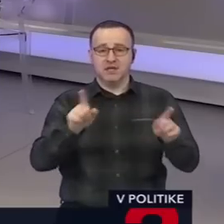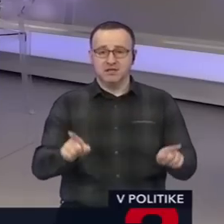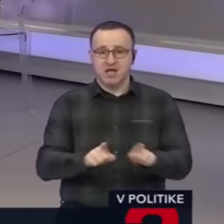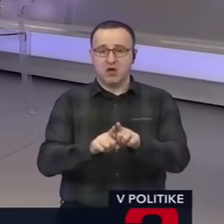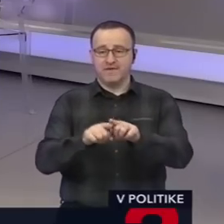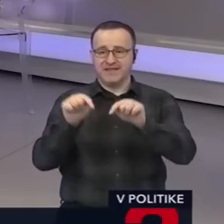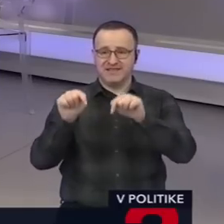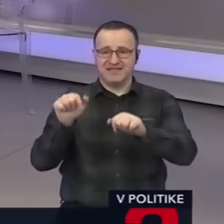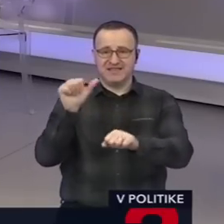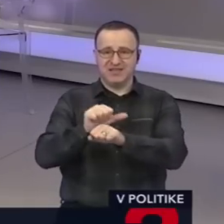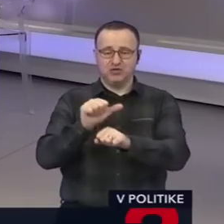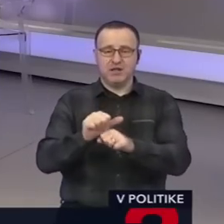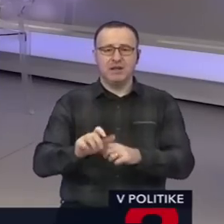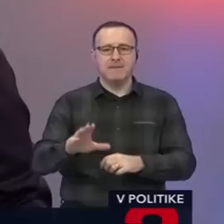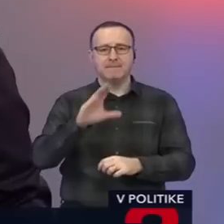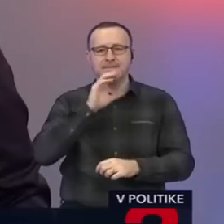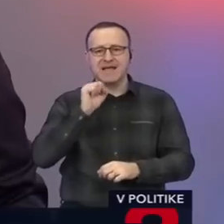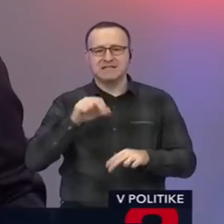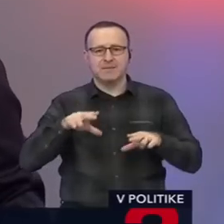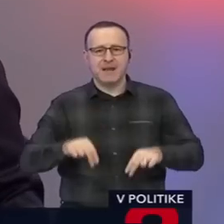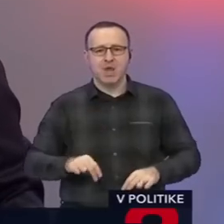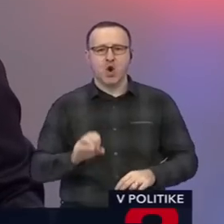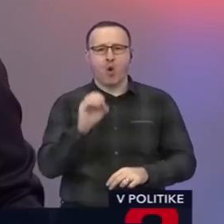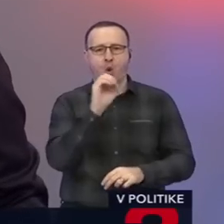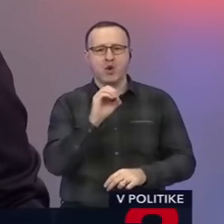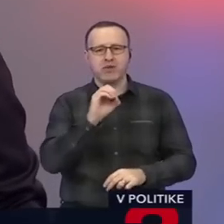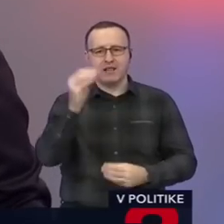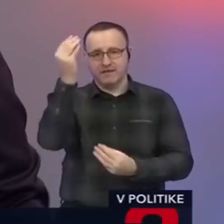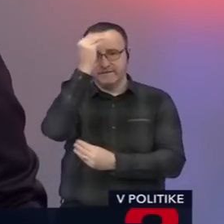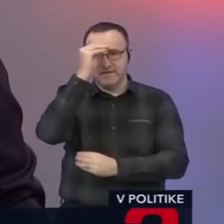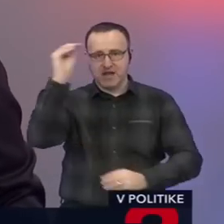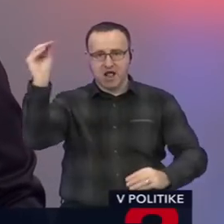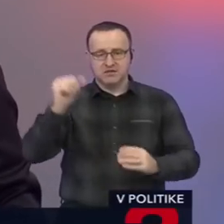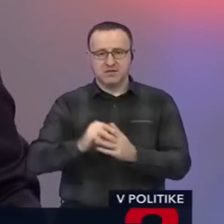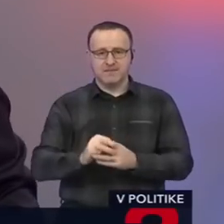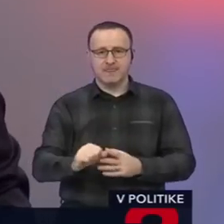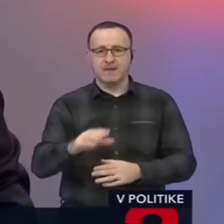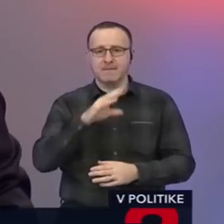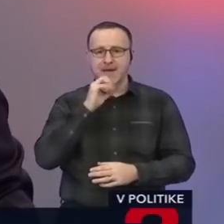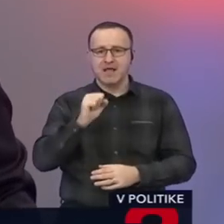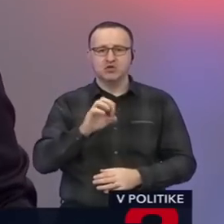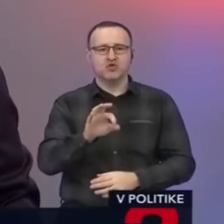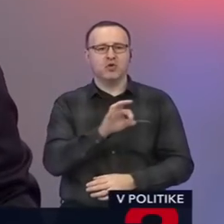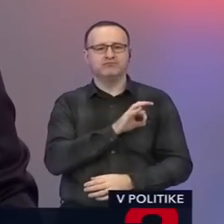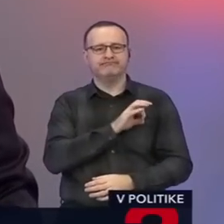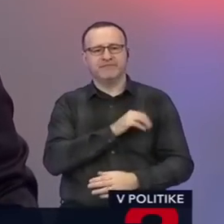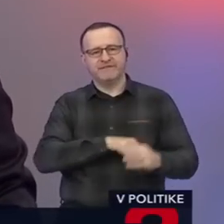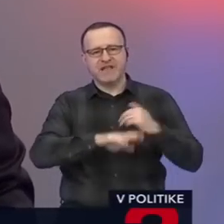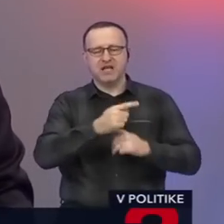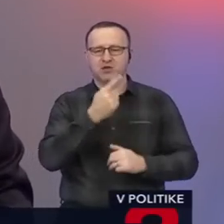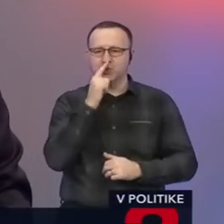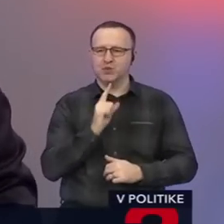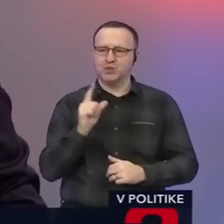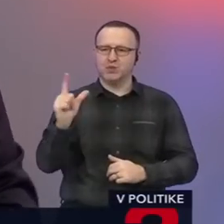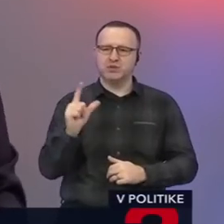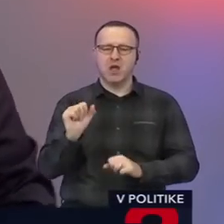týždeň maďarský premiér Viktor Orbán vyhlásil, pričom Maďarsko má priateľskejší vzťah s Ruskom a